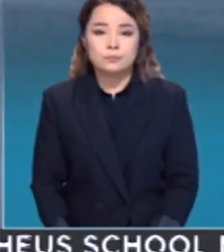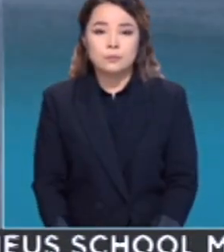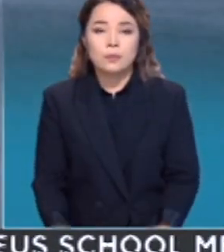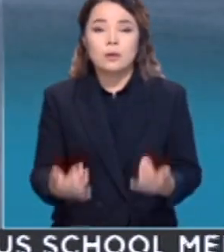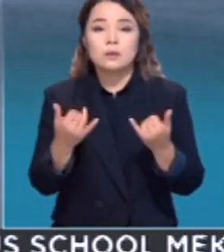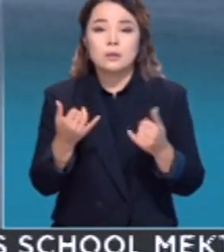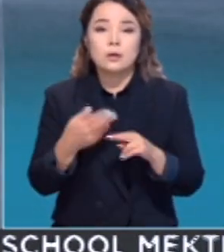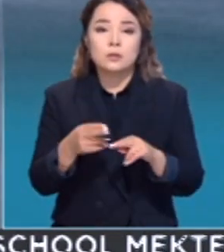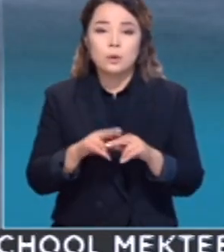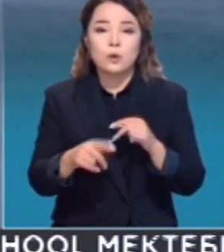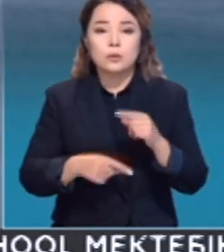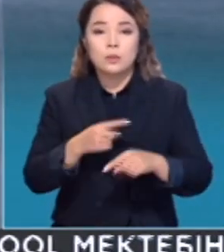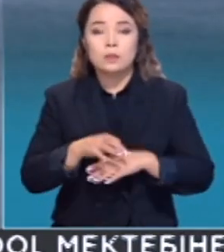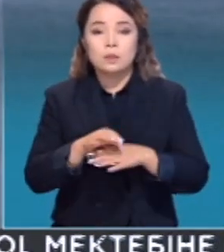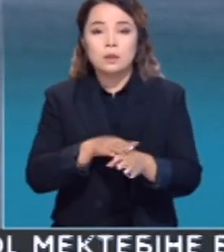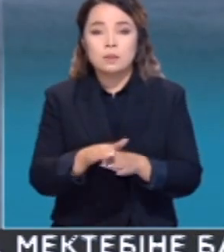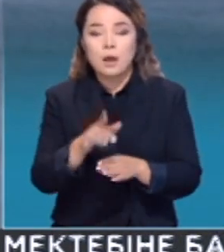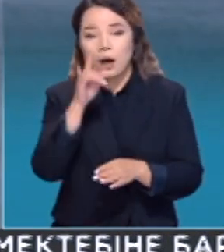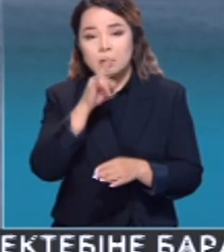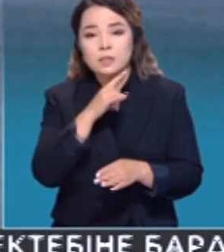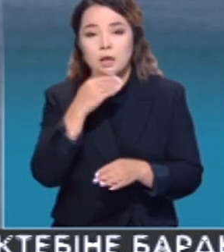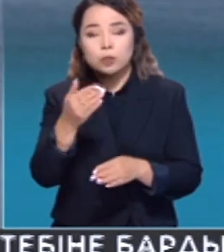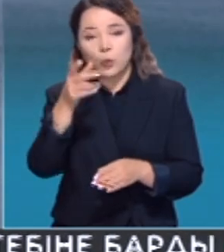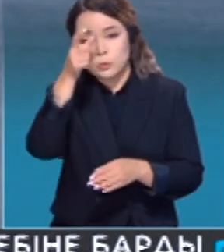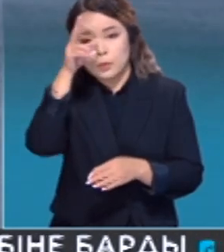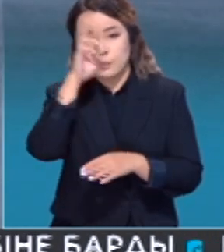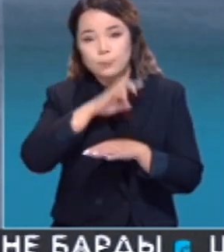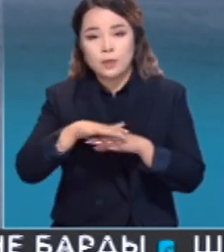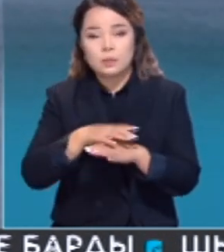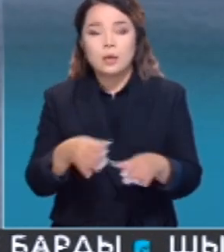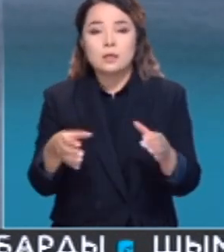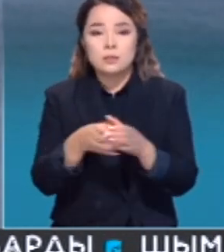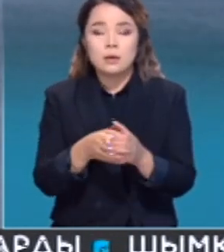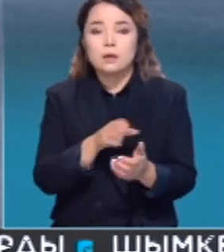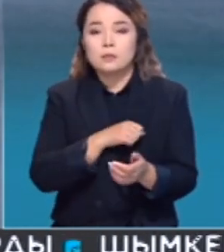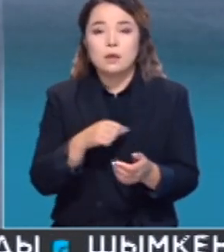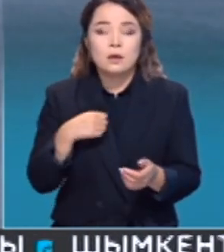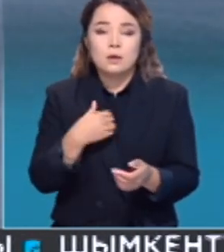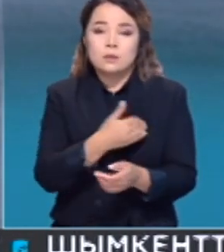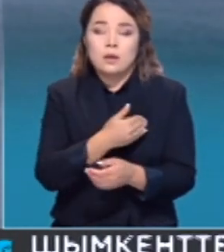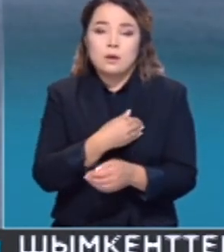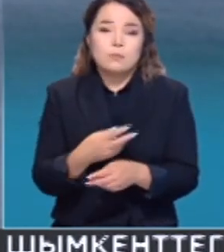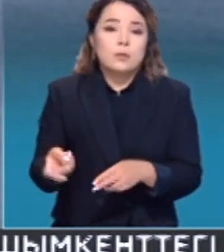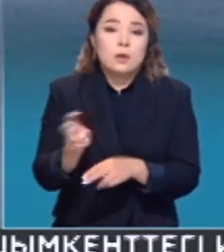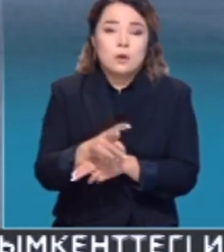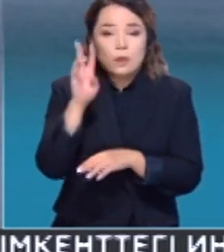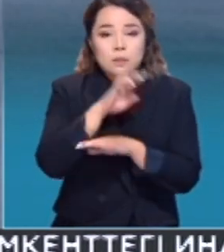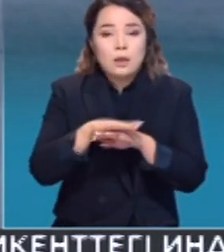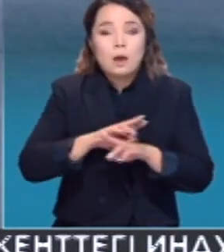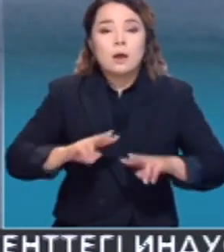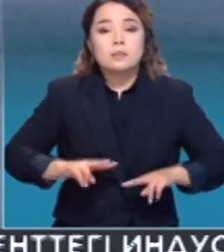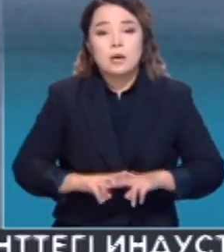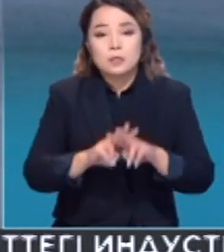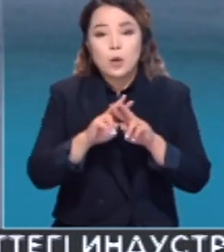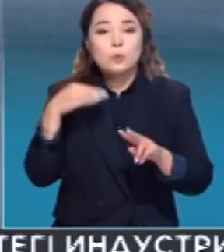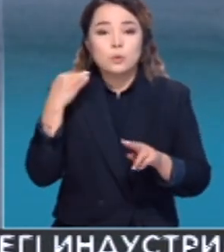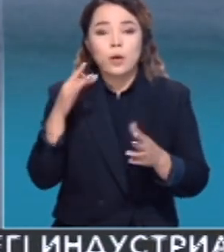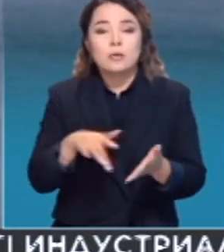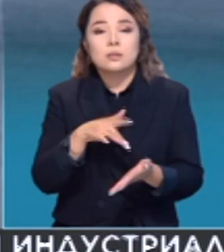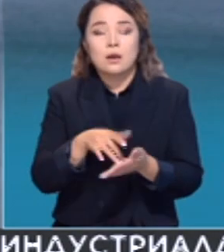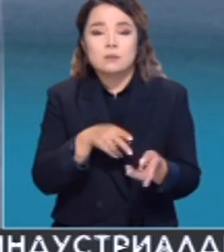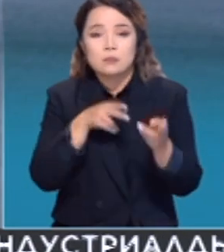Ata toprağımız, özümüz. Kazakistan Türk'ü memleketlerinin içindeki en katta bargın biletin el. Әсіресе Астана мен Түркістанды көргім